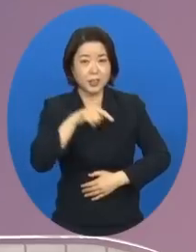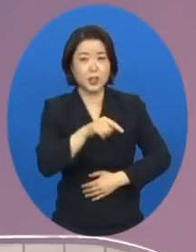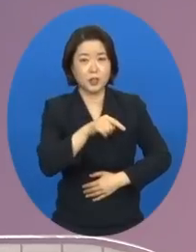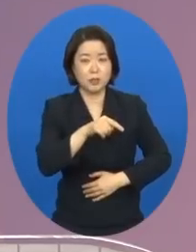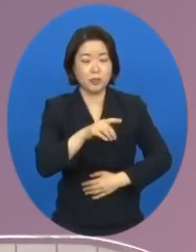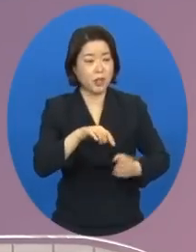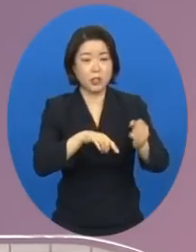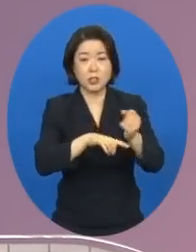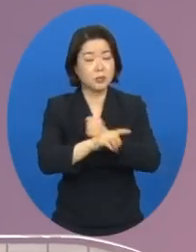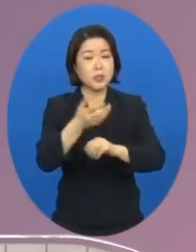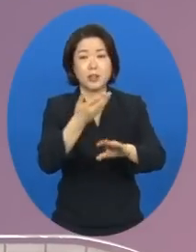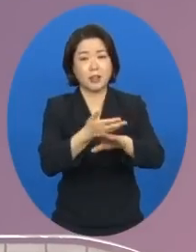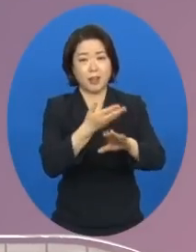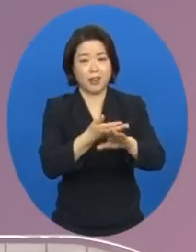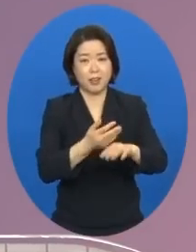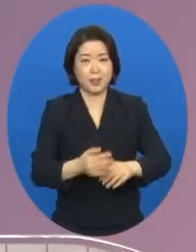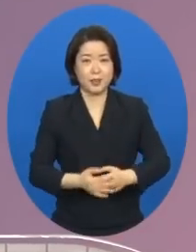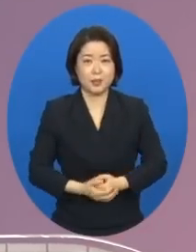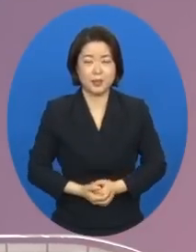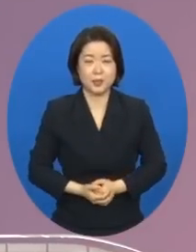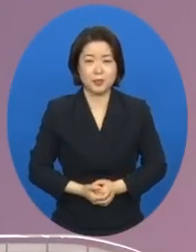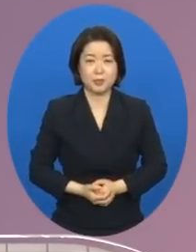사라져버렸어요. 의미가 다 달라져버렸어요.